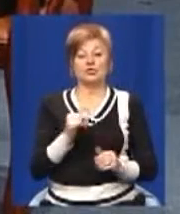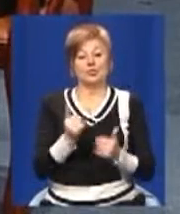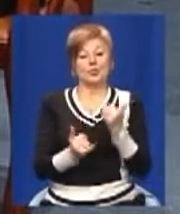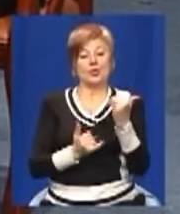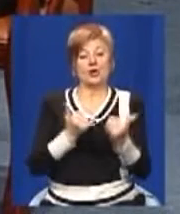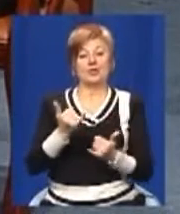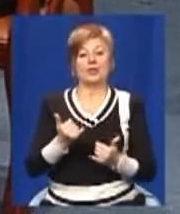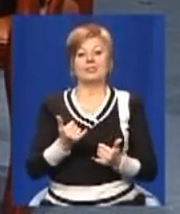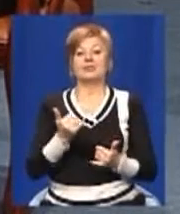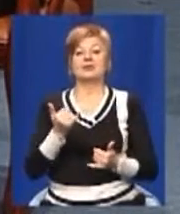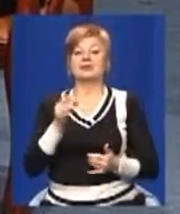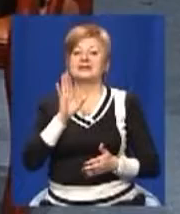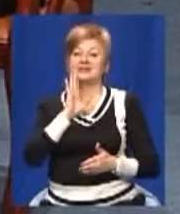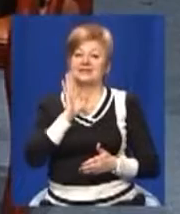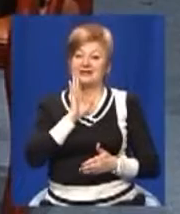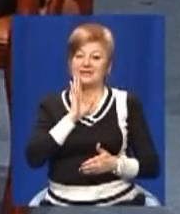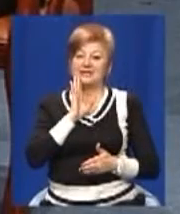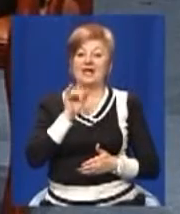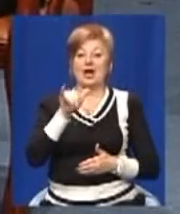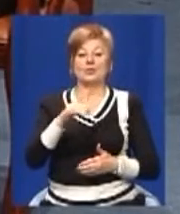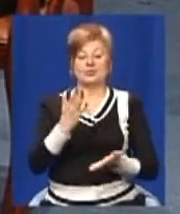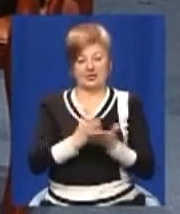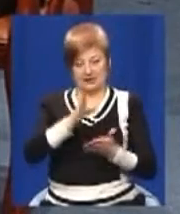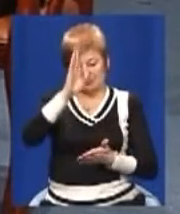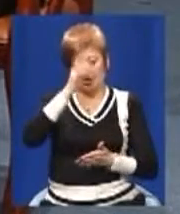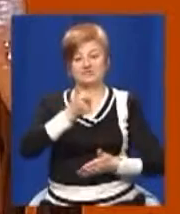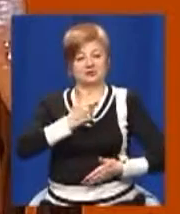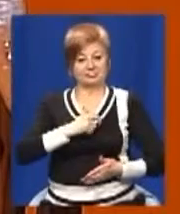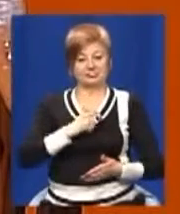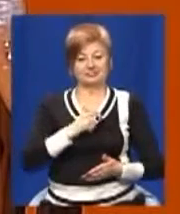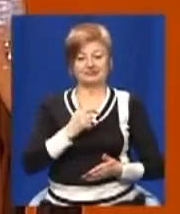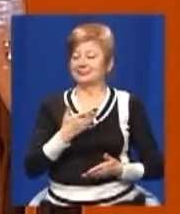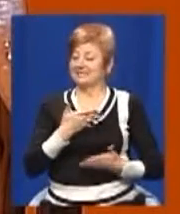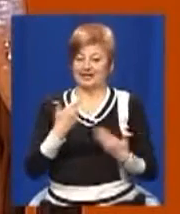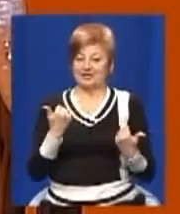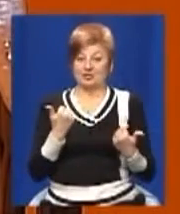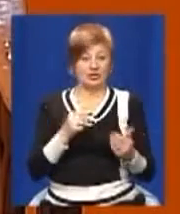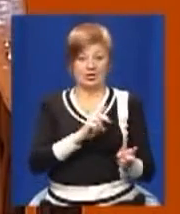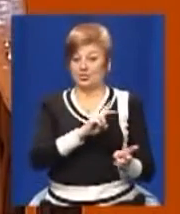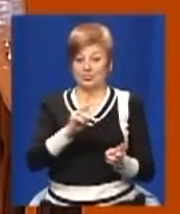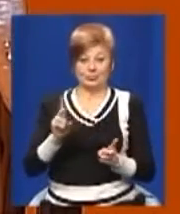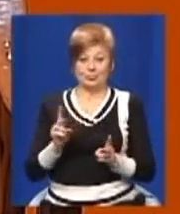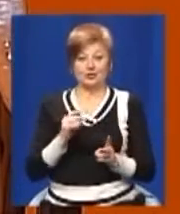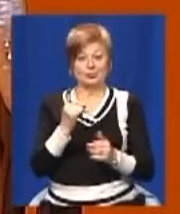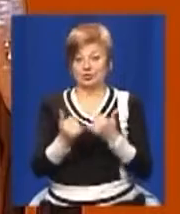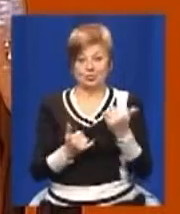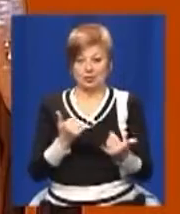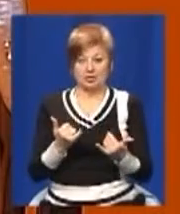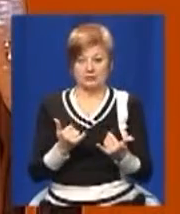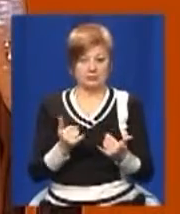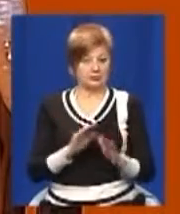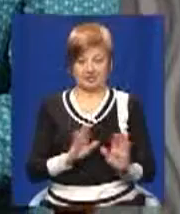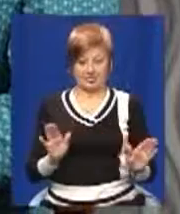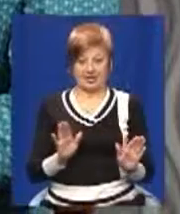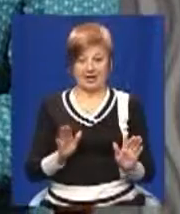ухажує за дівчатками? А у тебе є джентльмени? Ні. Що, ніхто не доглядає за тобою? Ніхто ще?